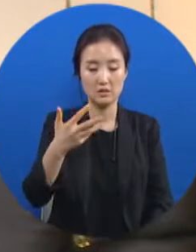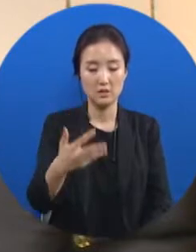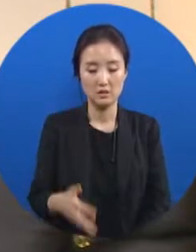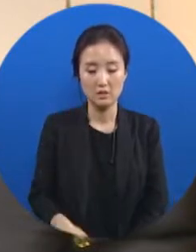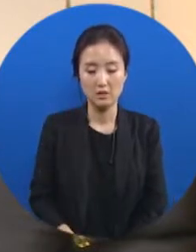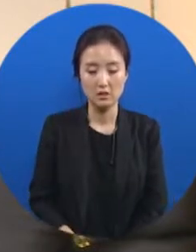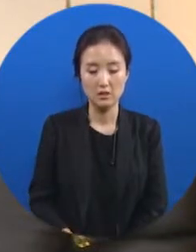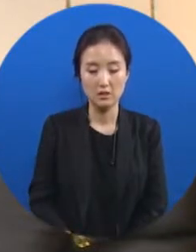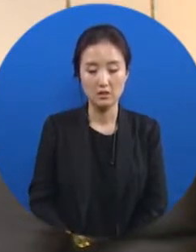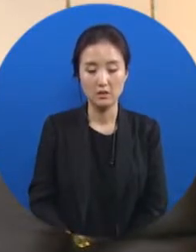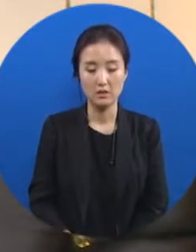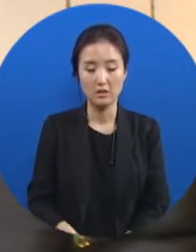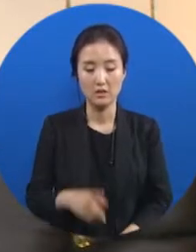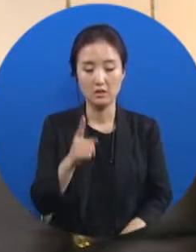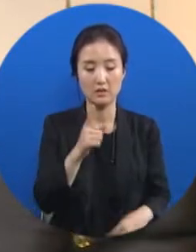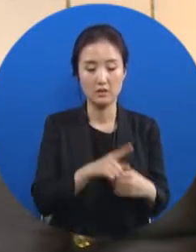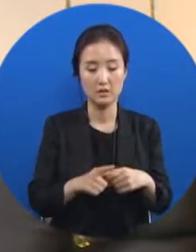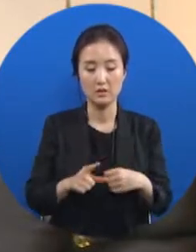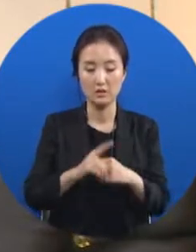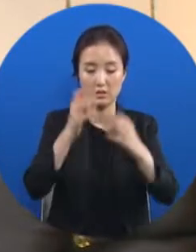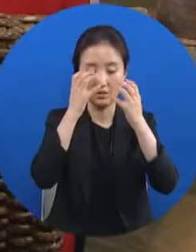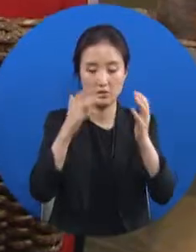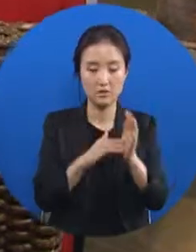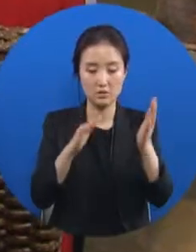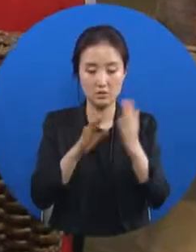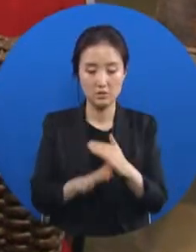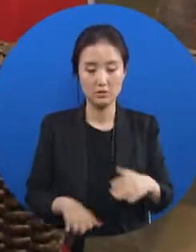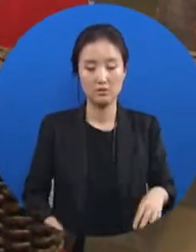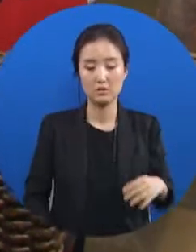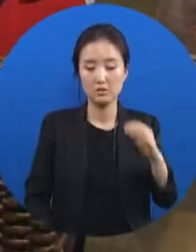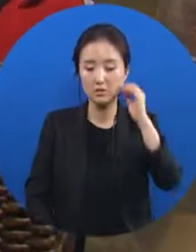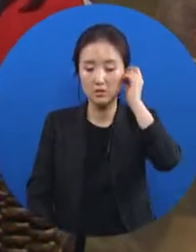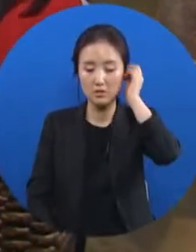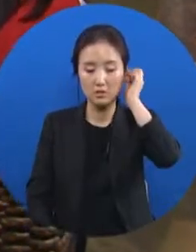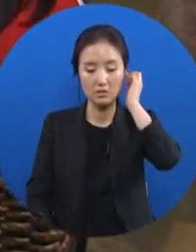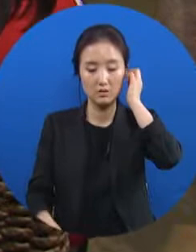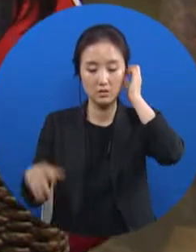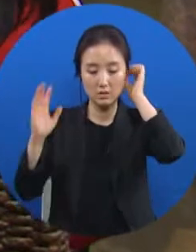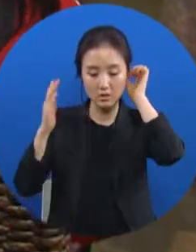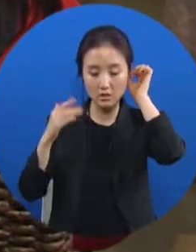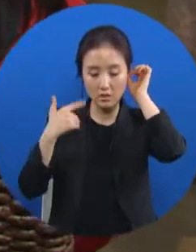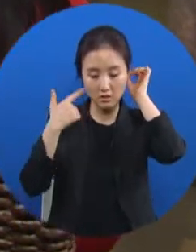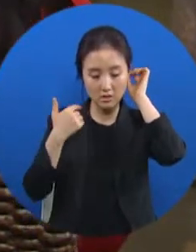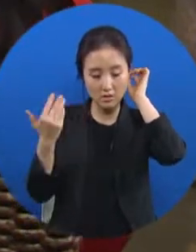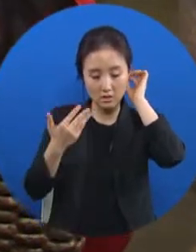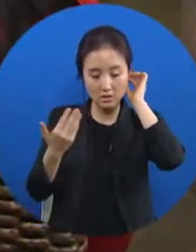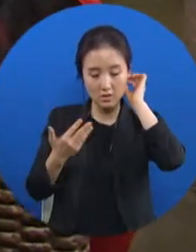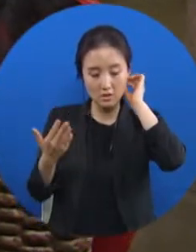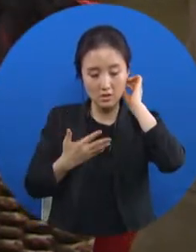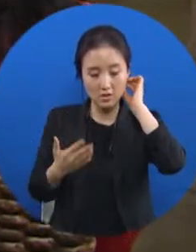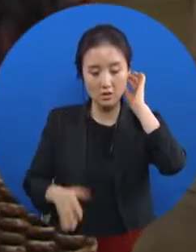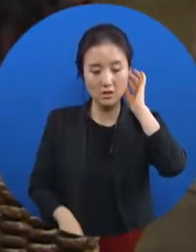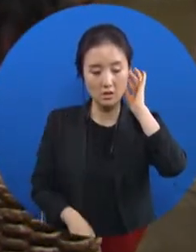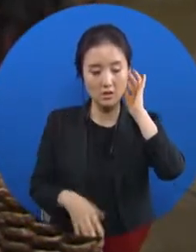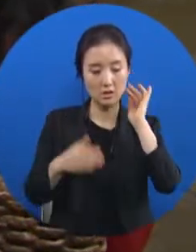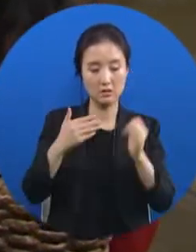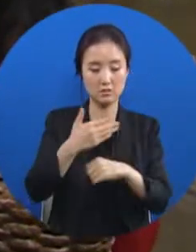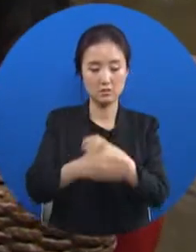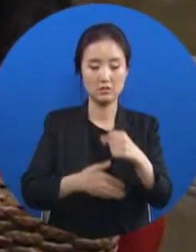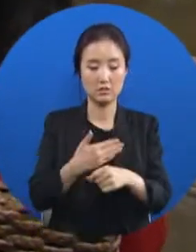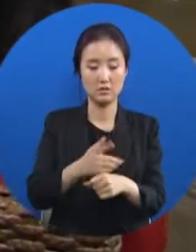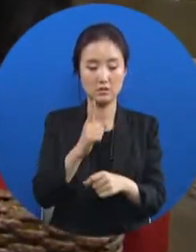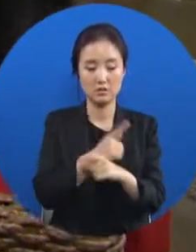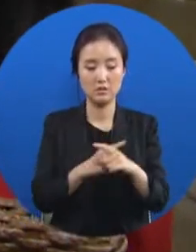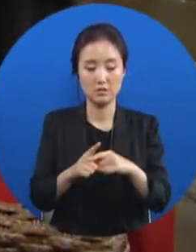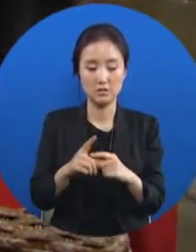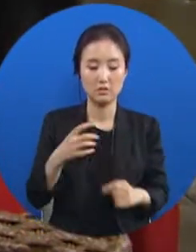리먼 사태 오고 한 번도 고통받고 예 그리고 최근에 이제 아버지가 아프셔가지고 9년도에 한 번도